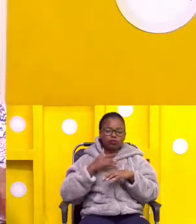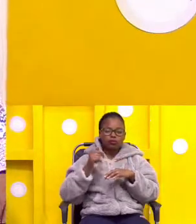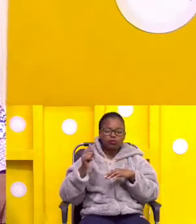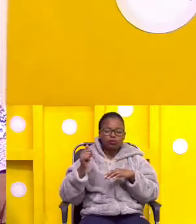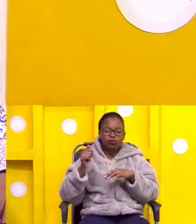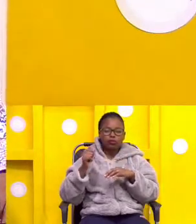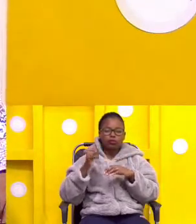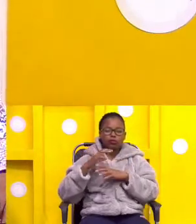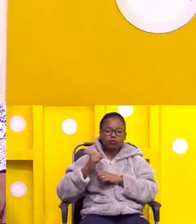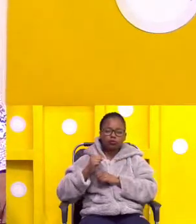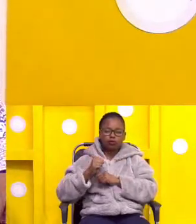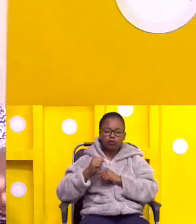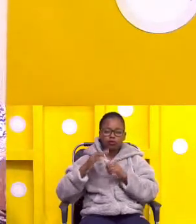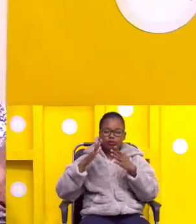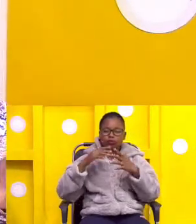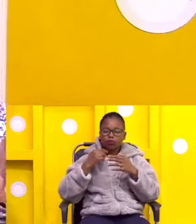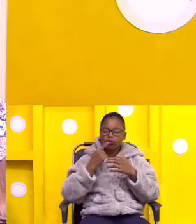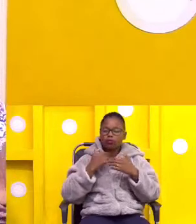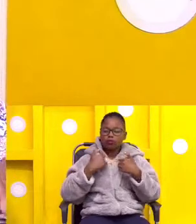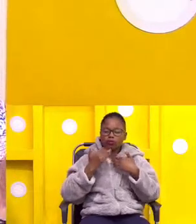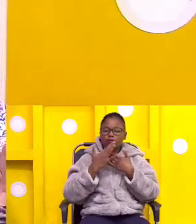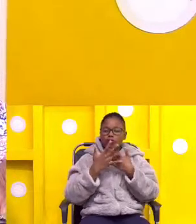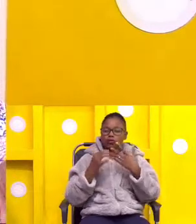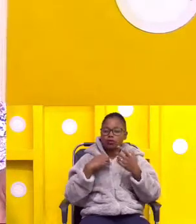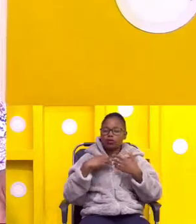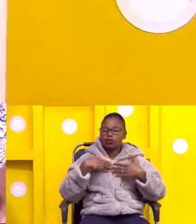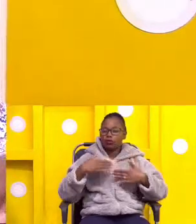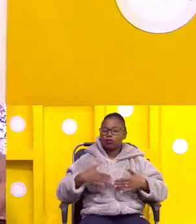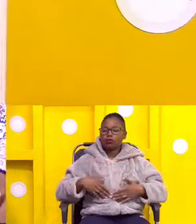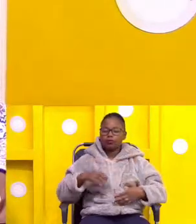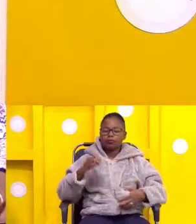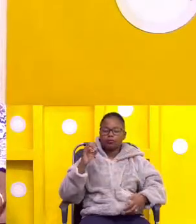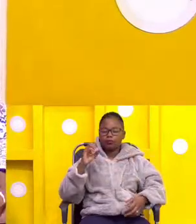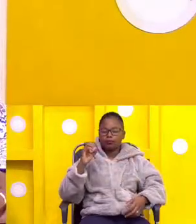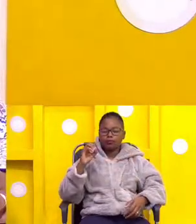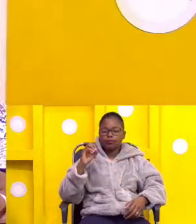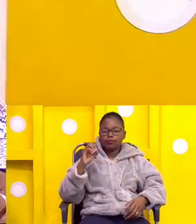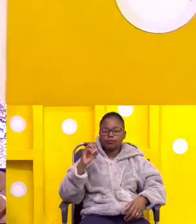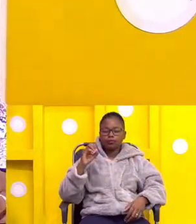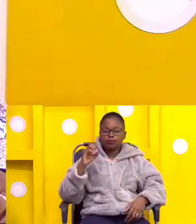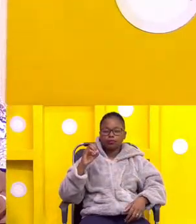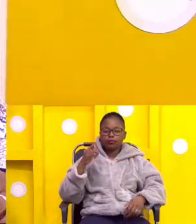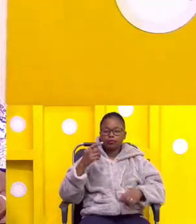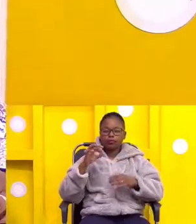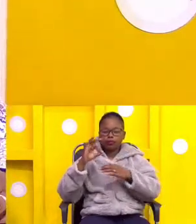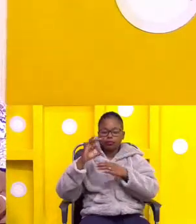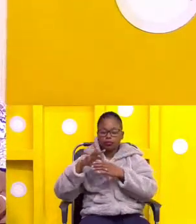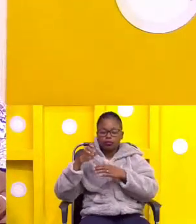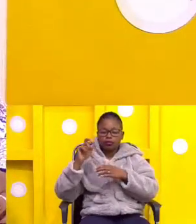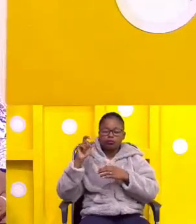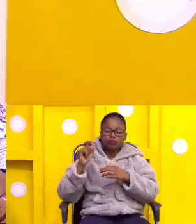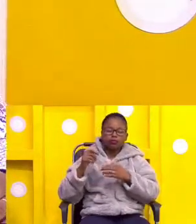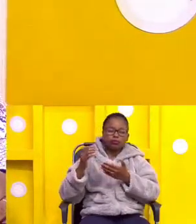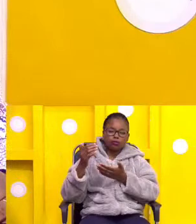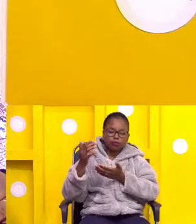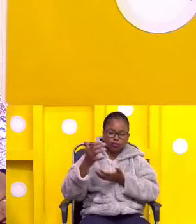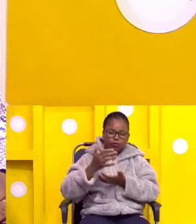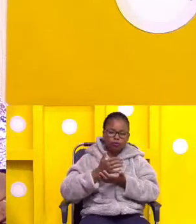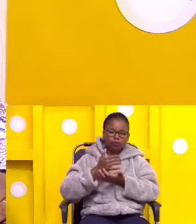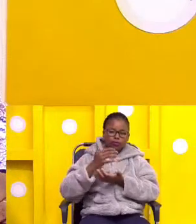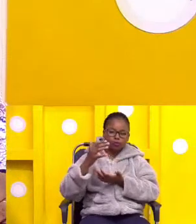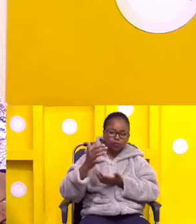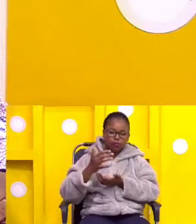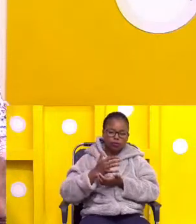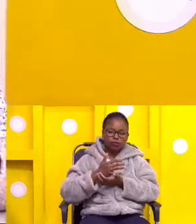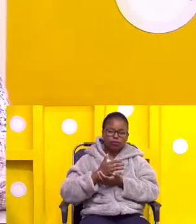mwiri na thakame ungihoka ngai no hande mbegu ya ngai ndiumaga no ukagetha andu ingi meciragia mbegu